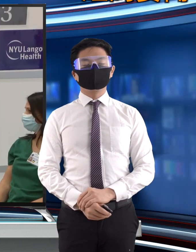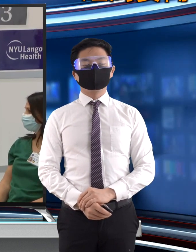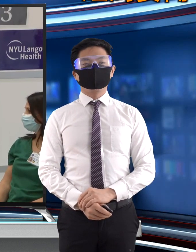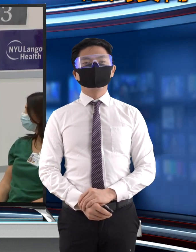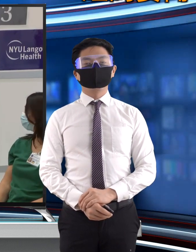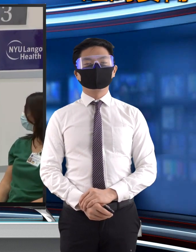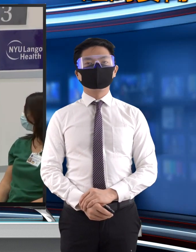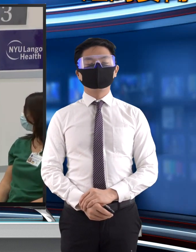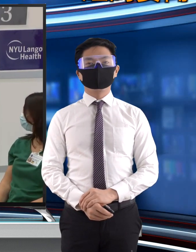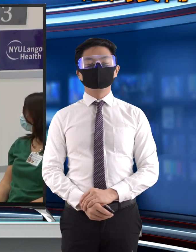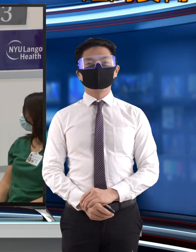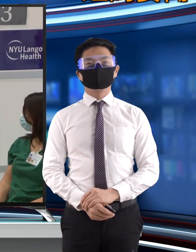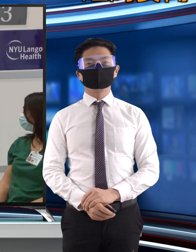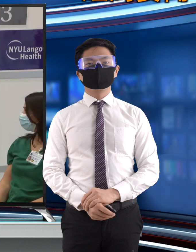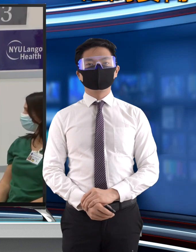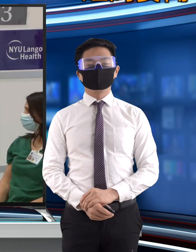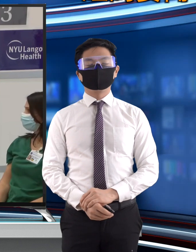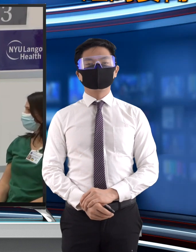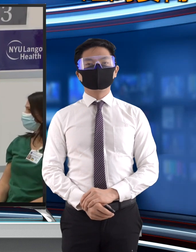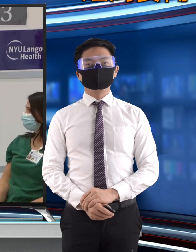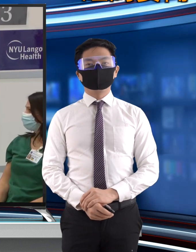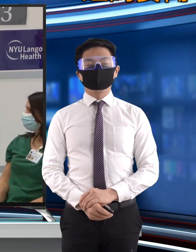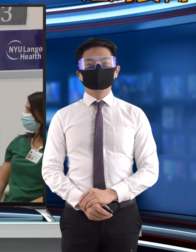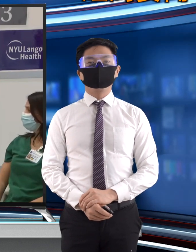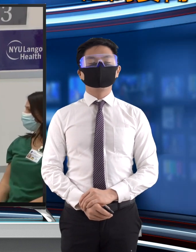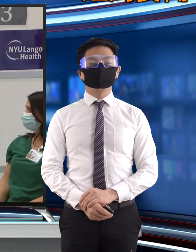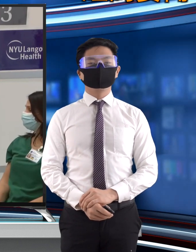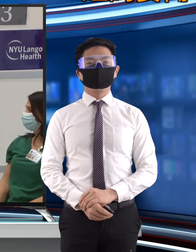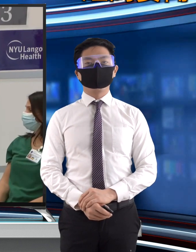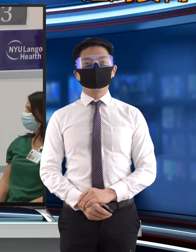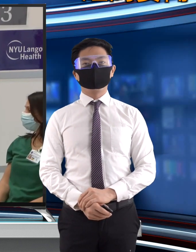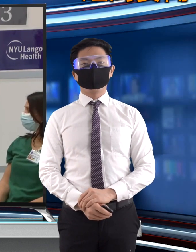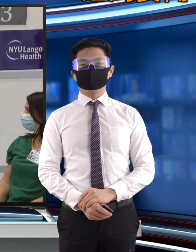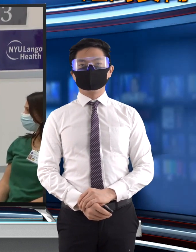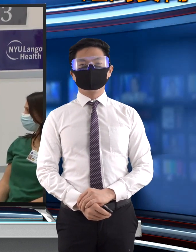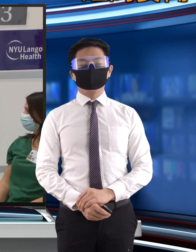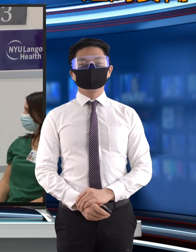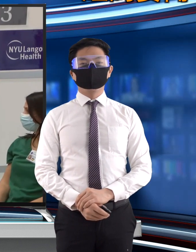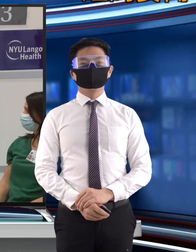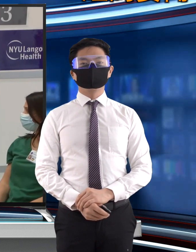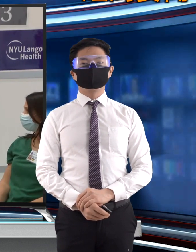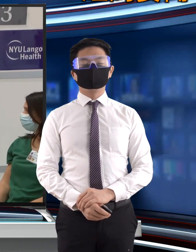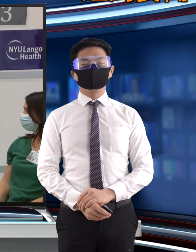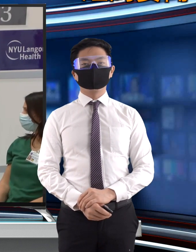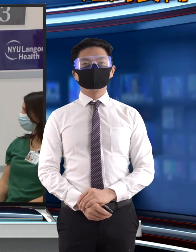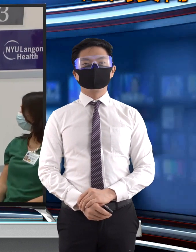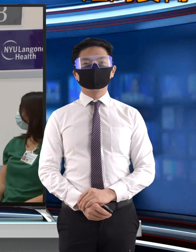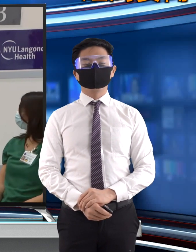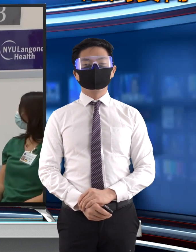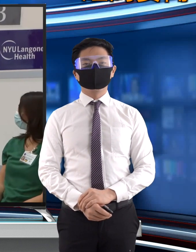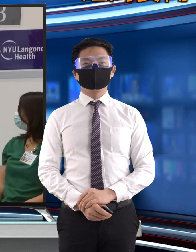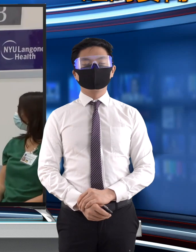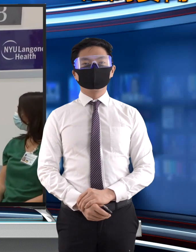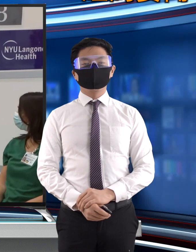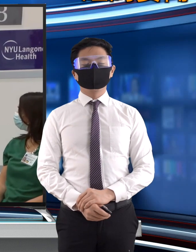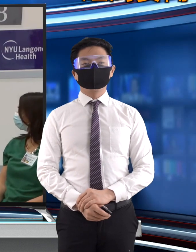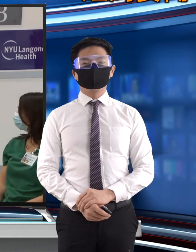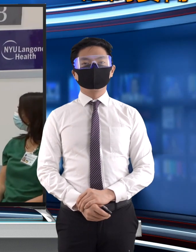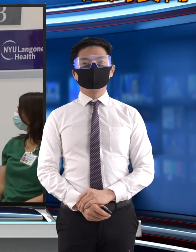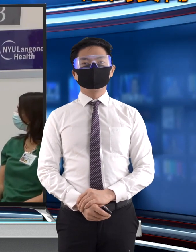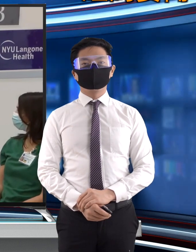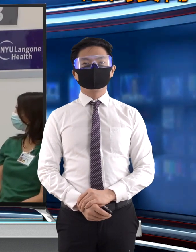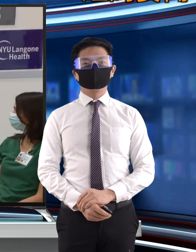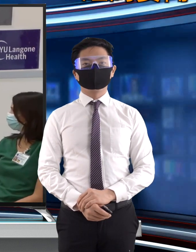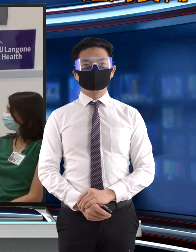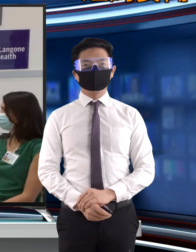接收疫苗，但按照政府目前公布的计划，只能优先为部分人施打，因此民众先不要急着想要